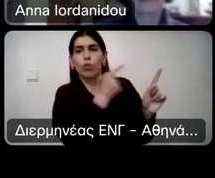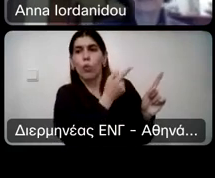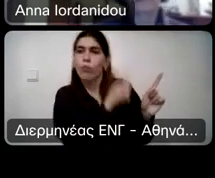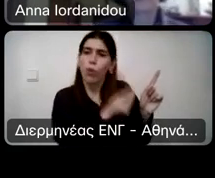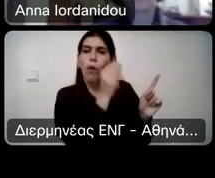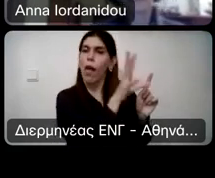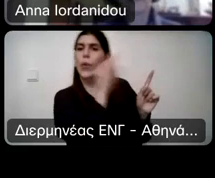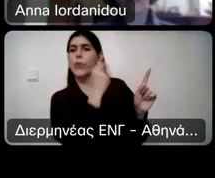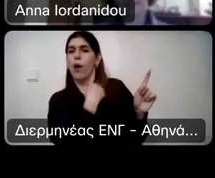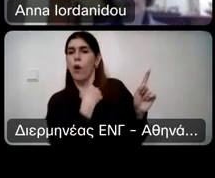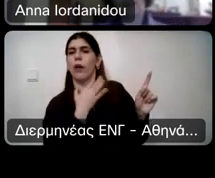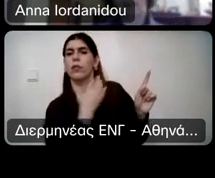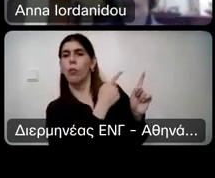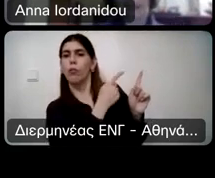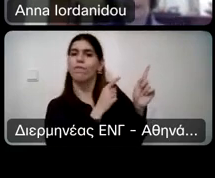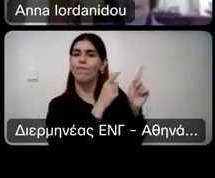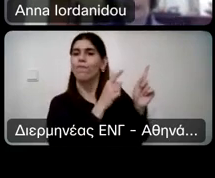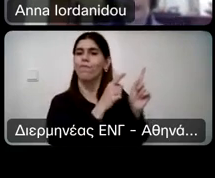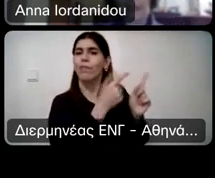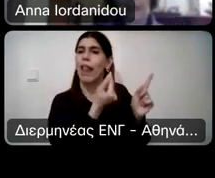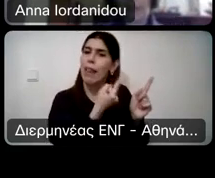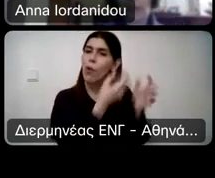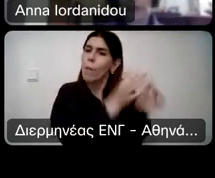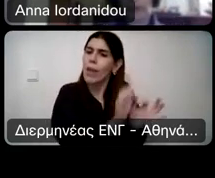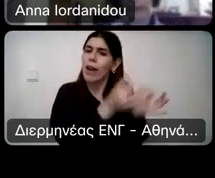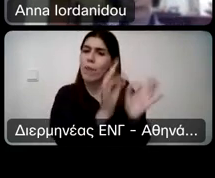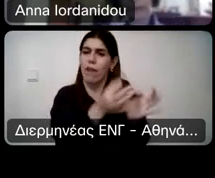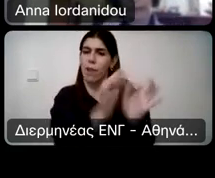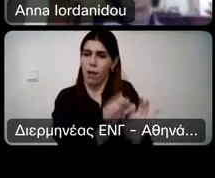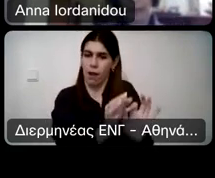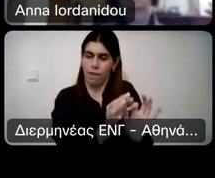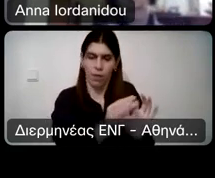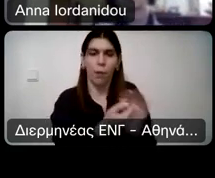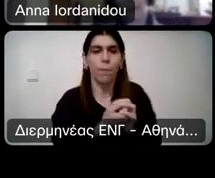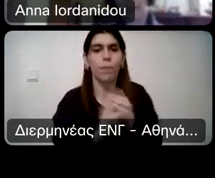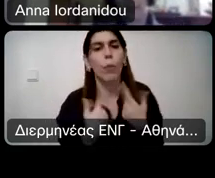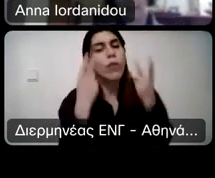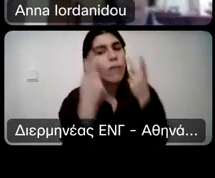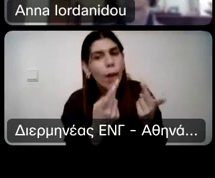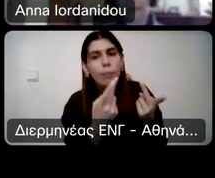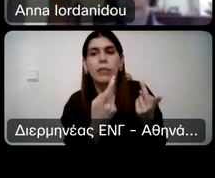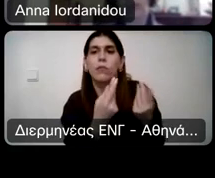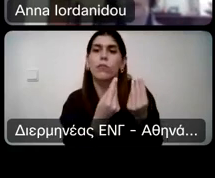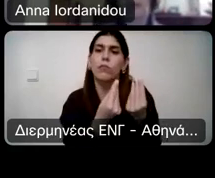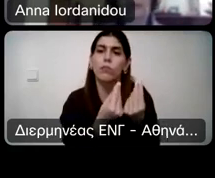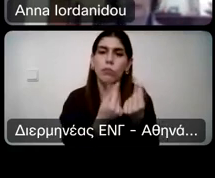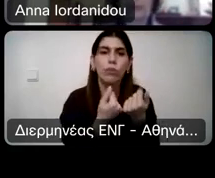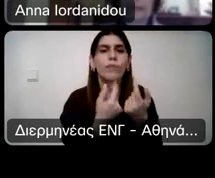Εδώ δηλαδή, εδώ βλέπετε χαρακτηριστικά πώς θα υπάρχουν και κάποιοι κωδικοί